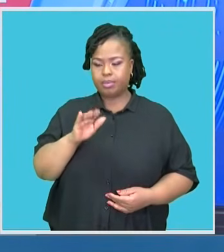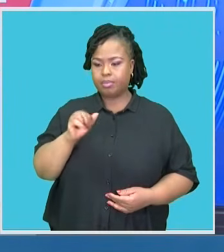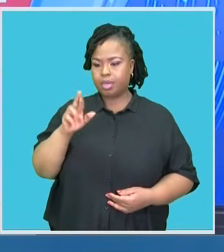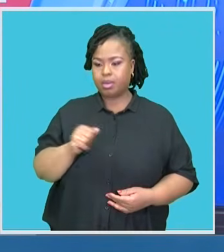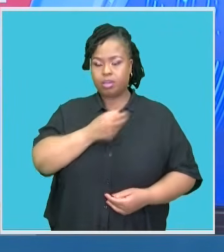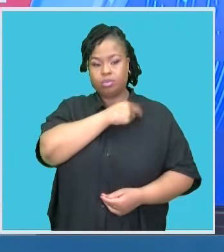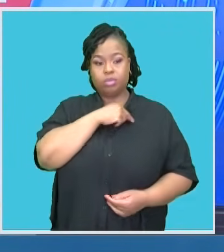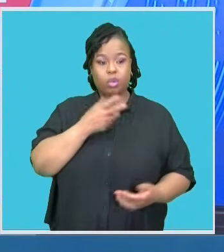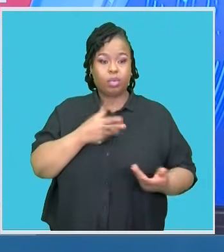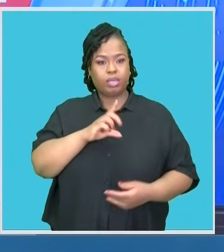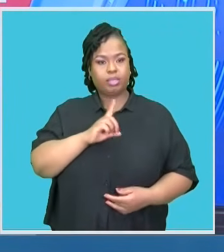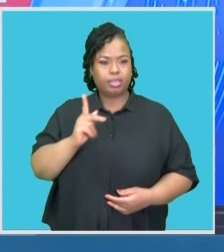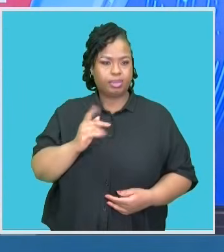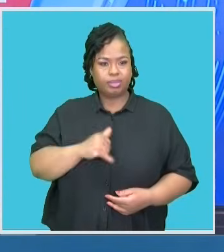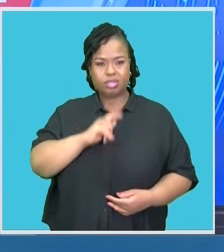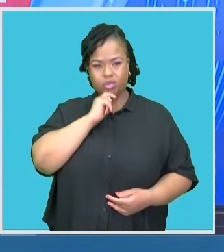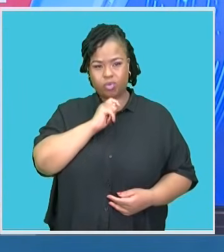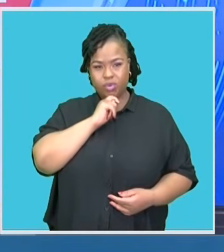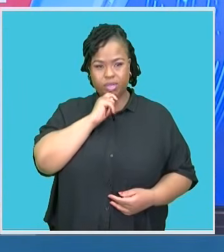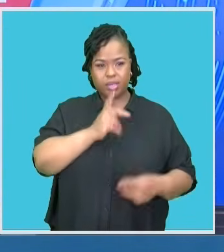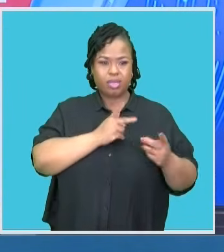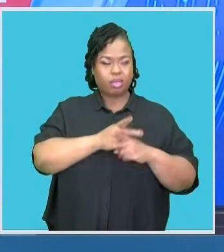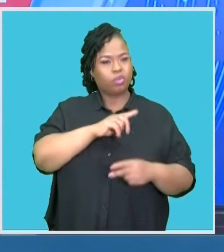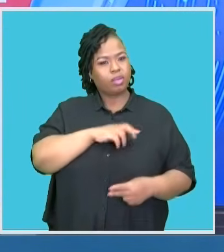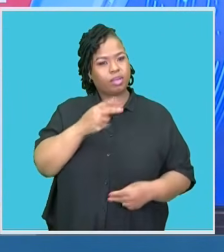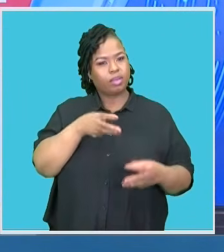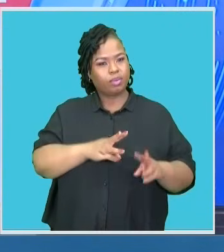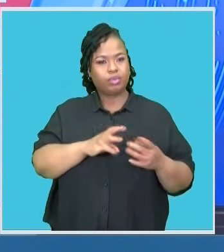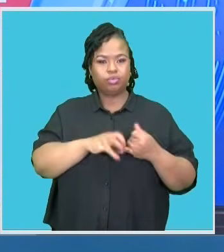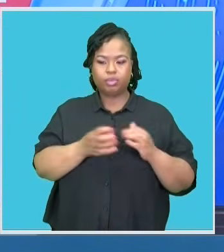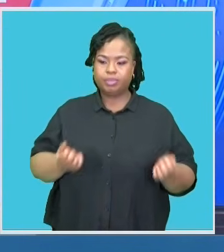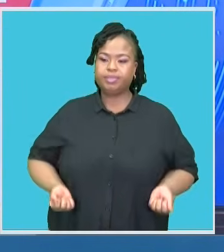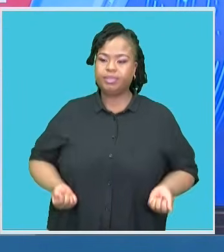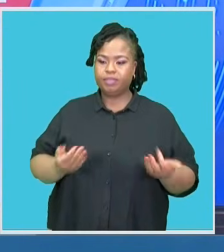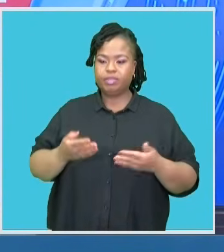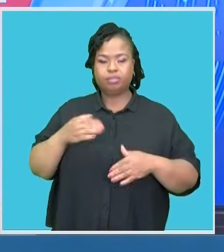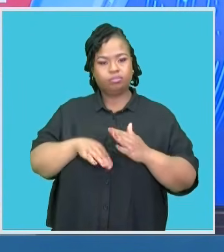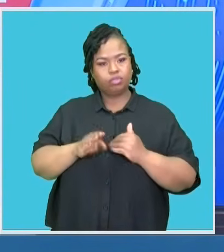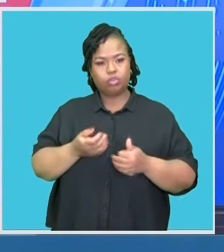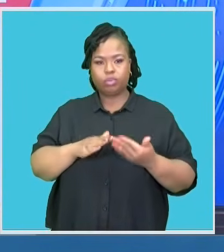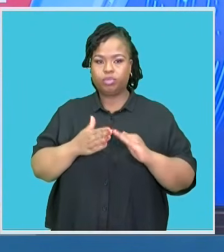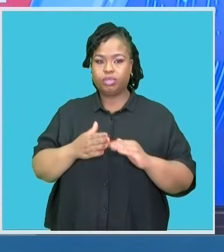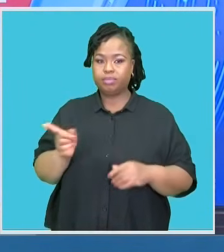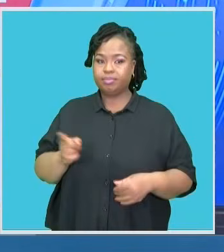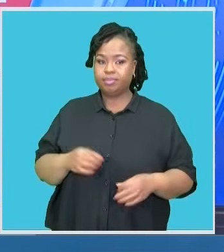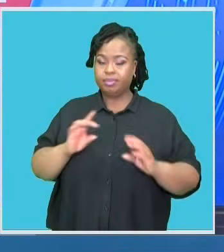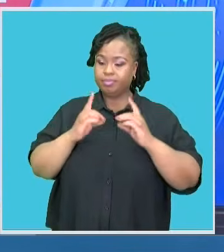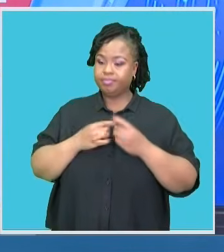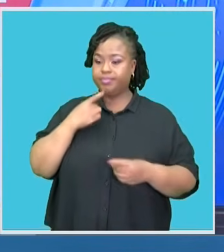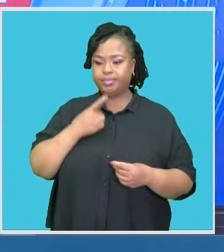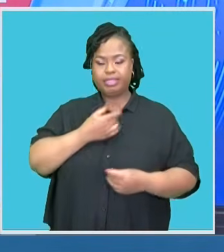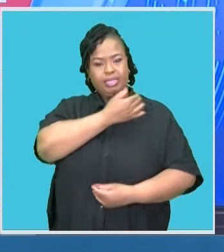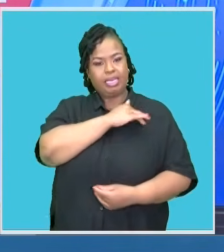Academic eDiepkloof kusasa njengenxalenye yemizamo yokusondeza iinkonzo zempilo kuluntu. Isebe lithi ezi kliniki ziza